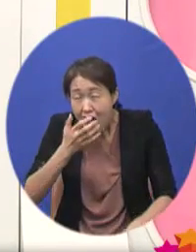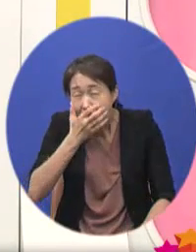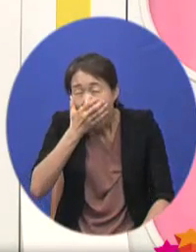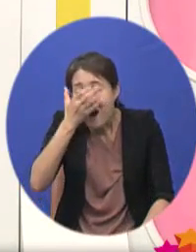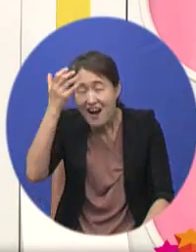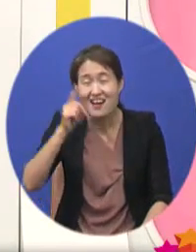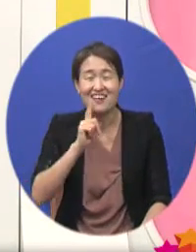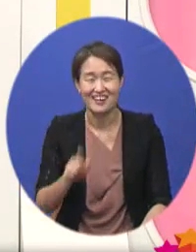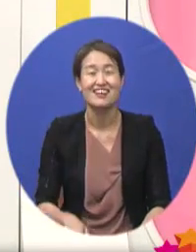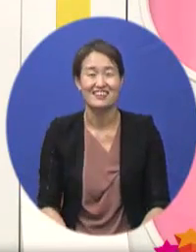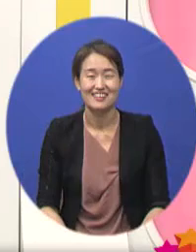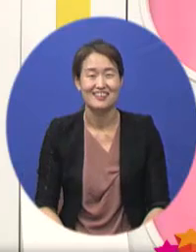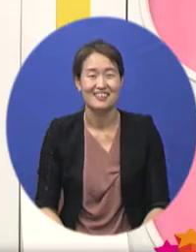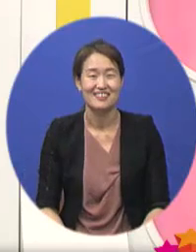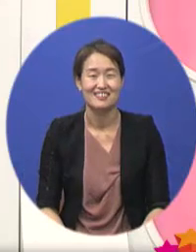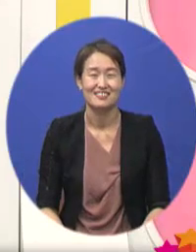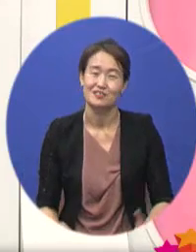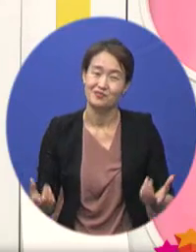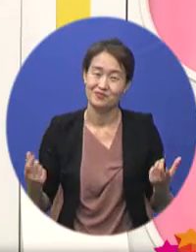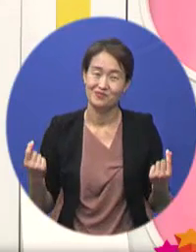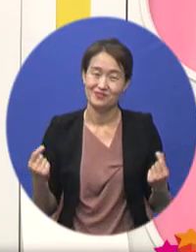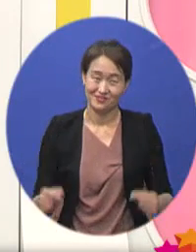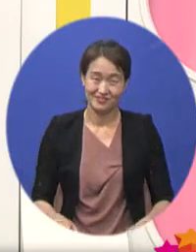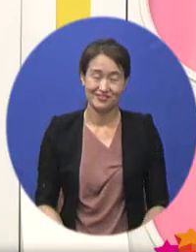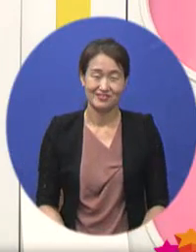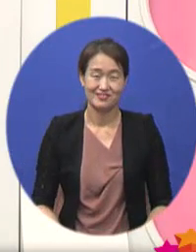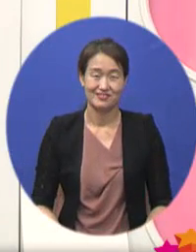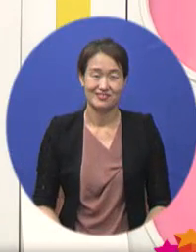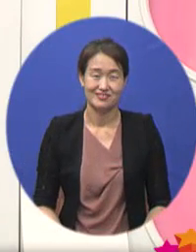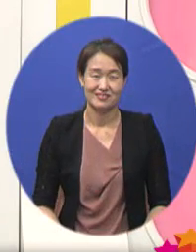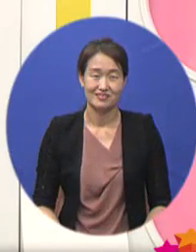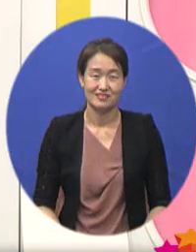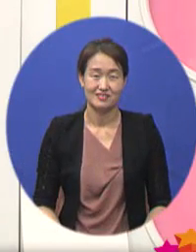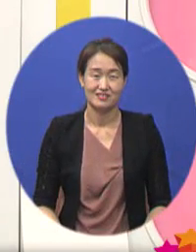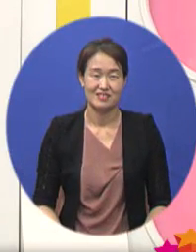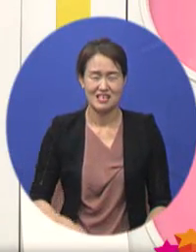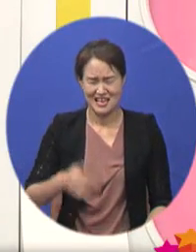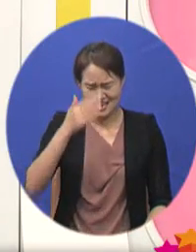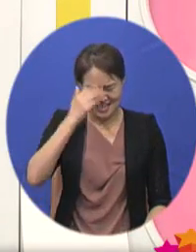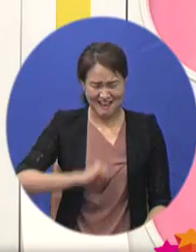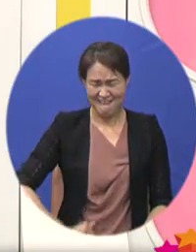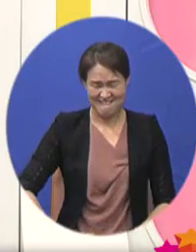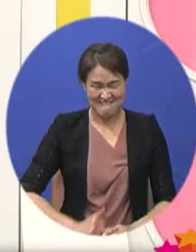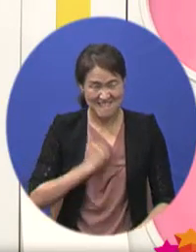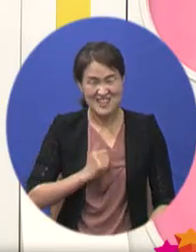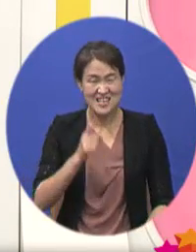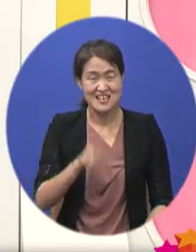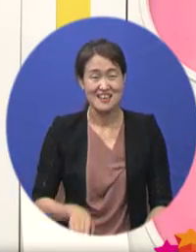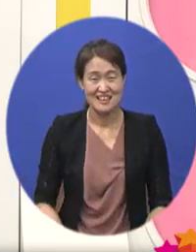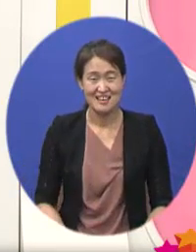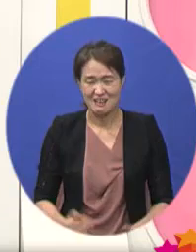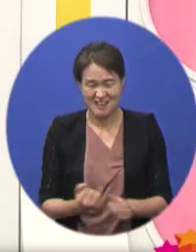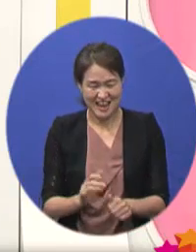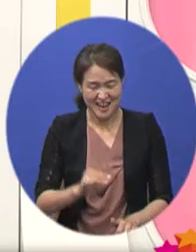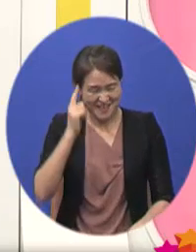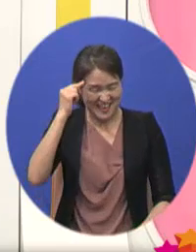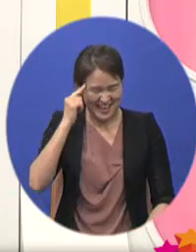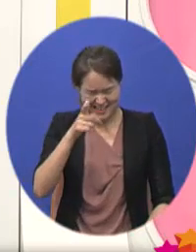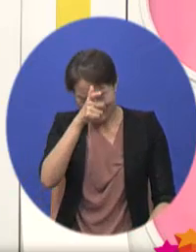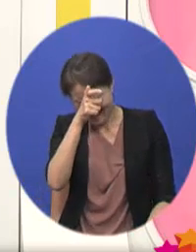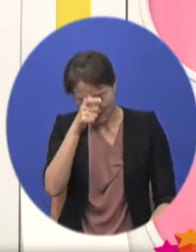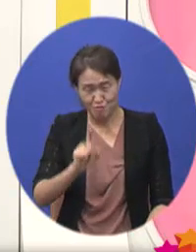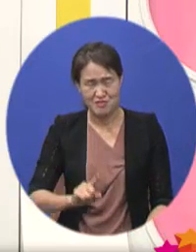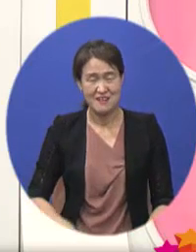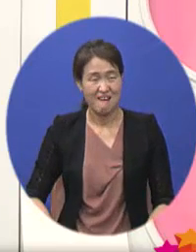사람 얼굴이 보이고. 예, 그렇겠네요. 예, 아니 근데 열이 많이 받쳐서 예, 예. 열이 열이 많이 아니 안 가고